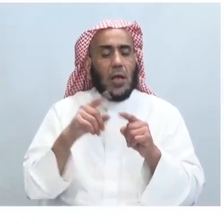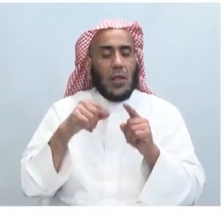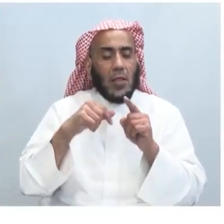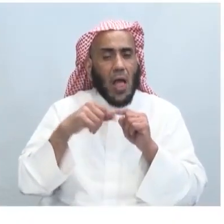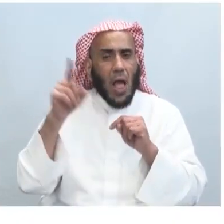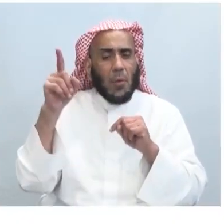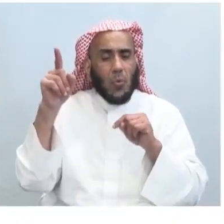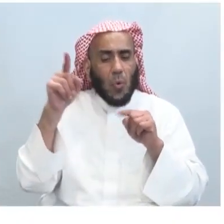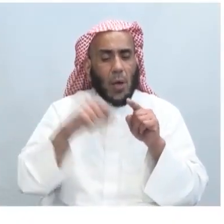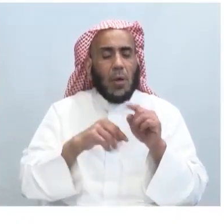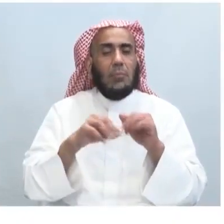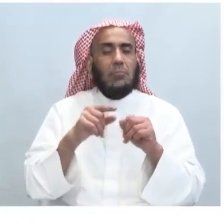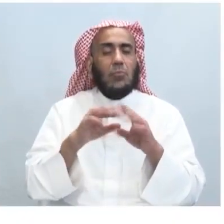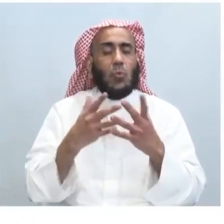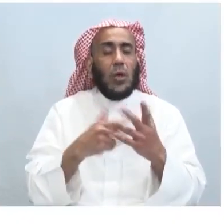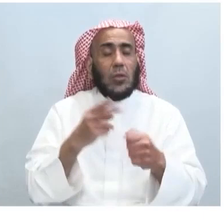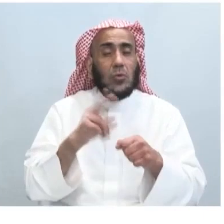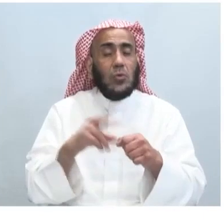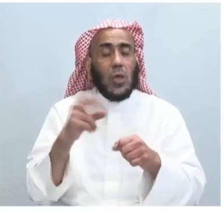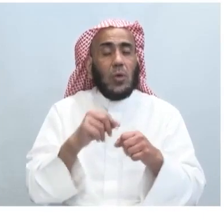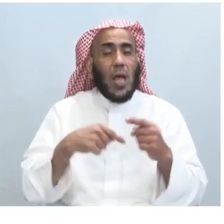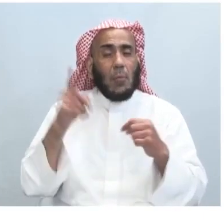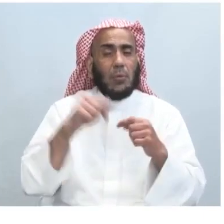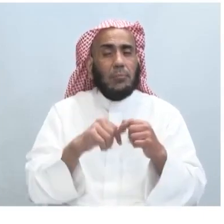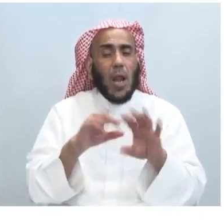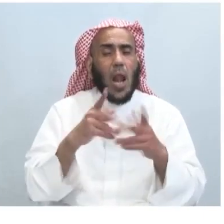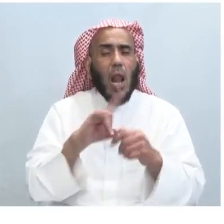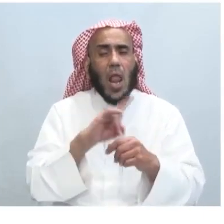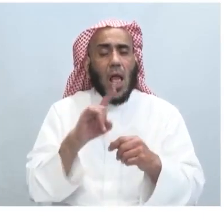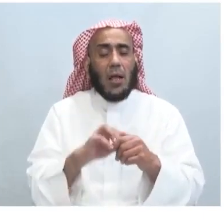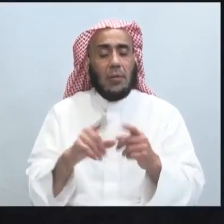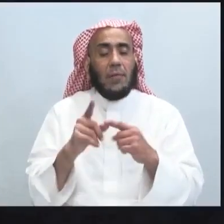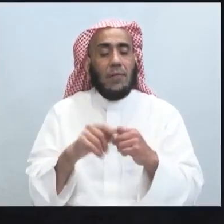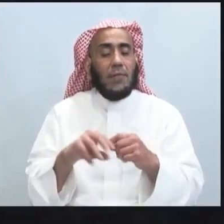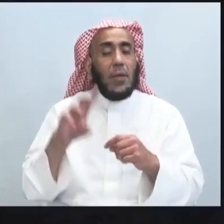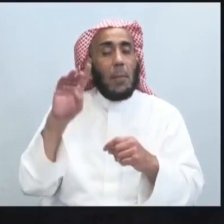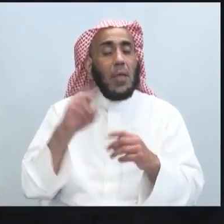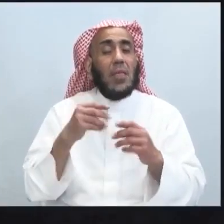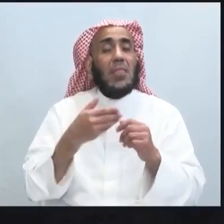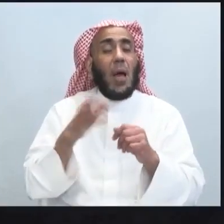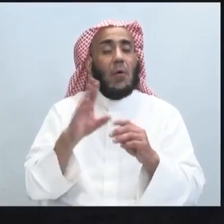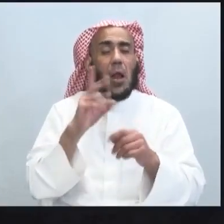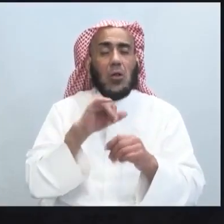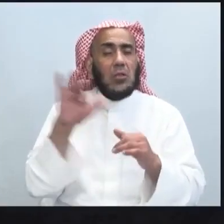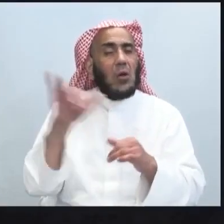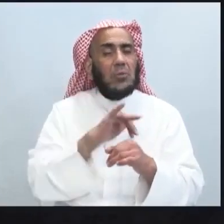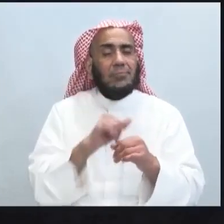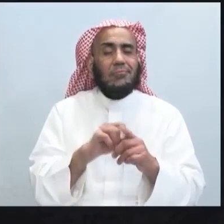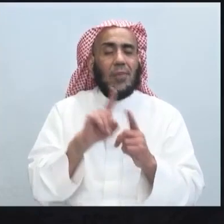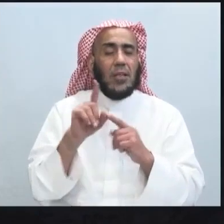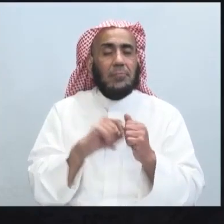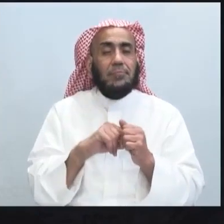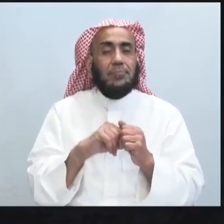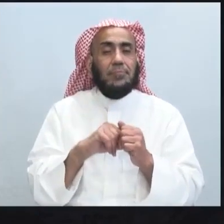وايابا ذهابا وايابا وايضا يساوي ذهابا وايابا لكن في ي ذهاب فقط لا يوجد عوده اذا